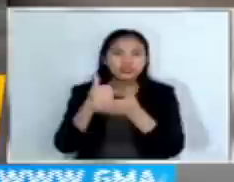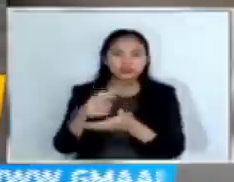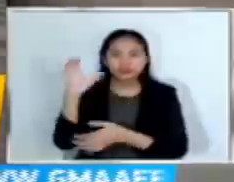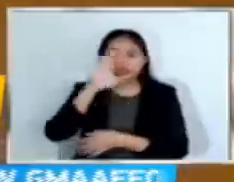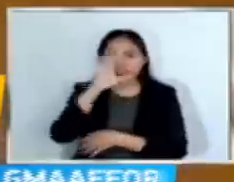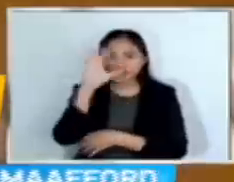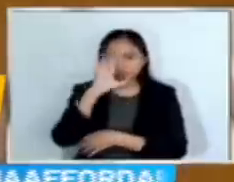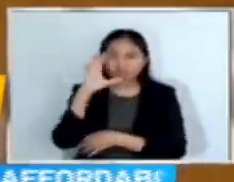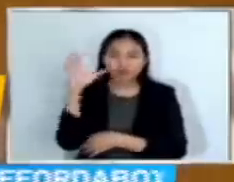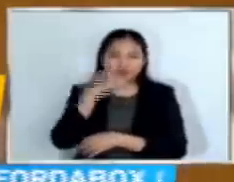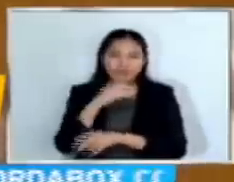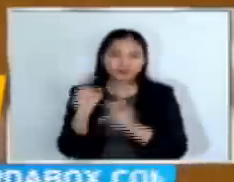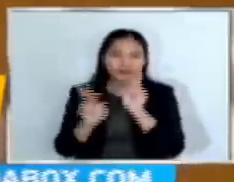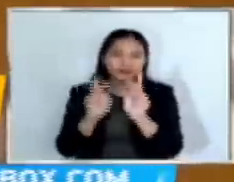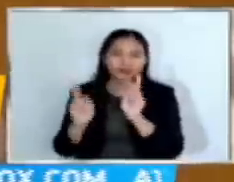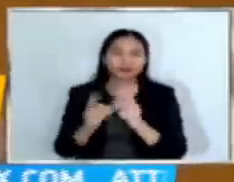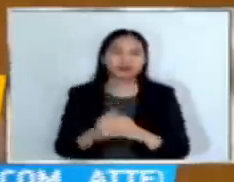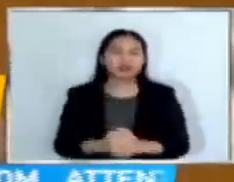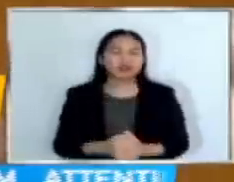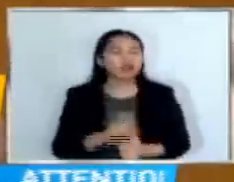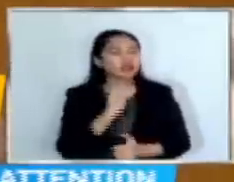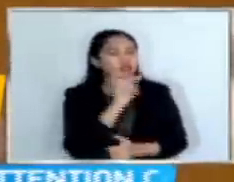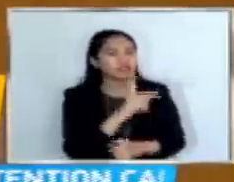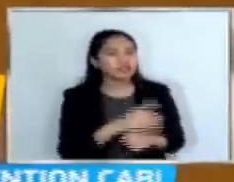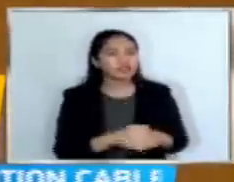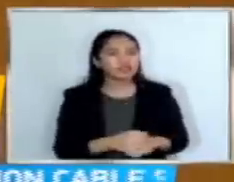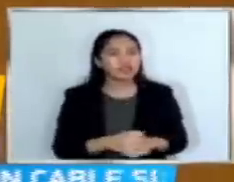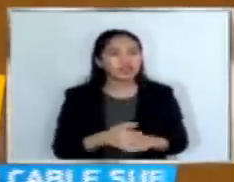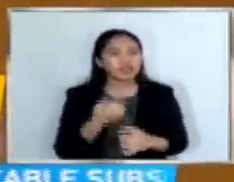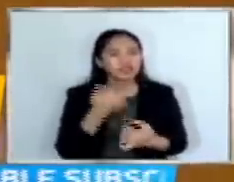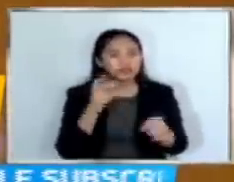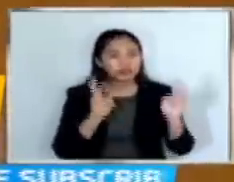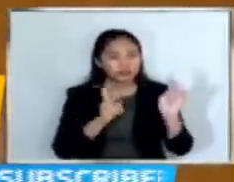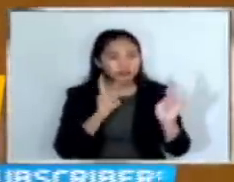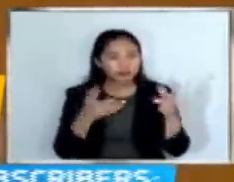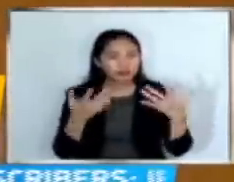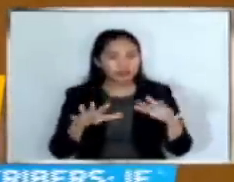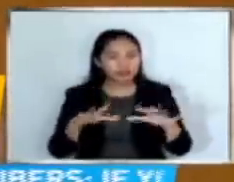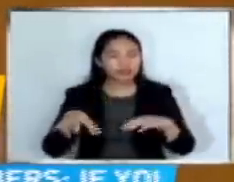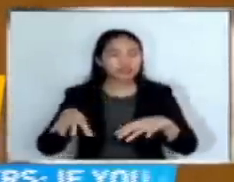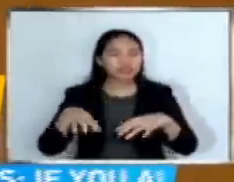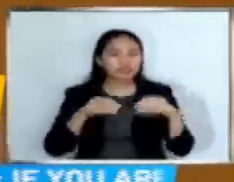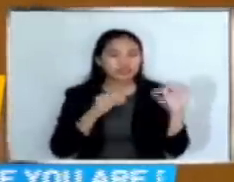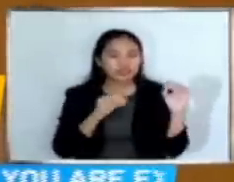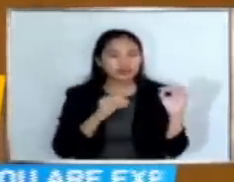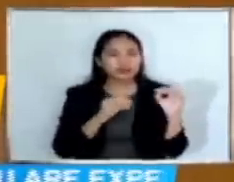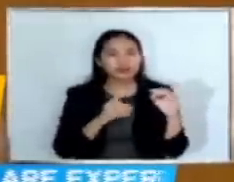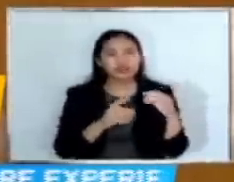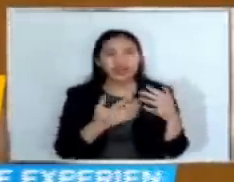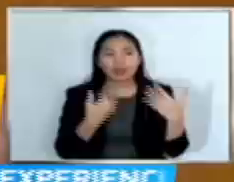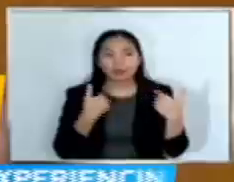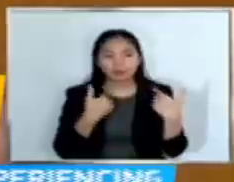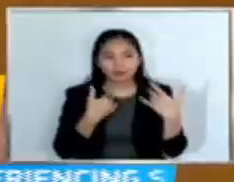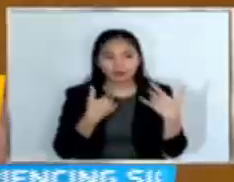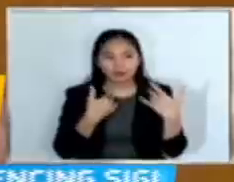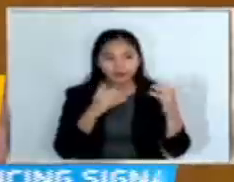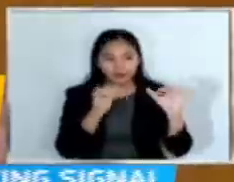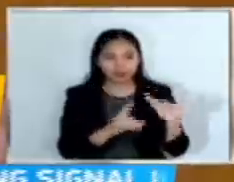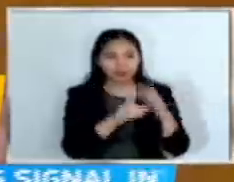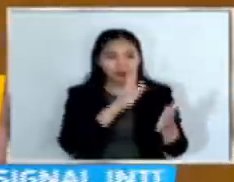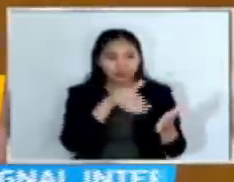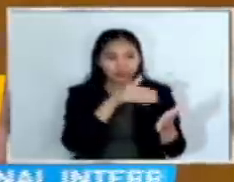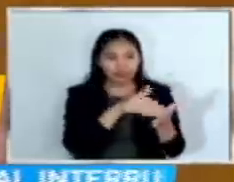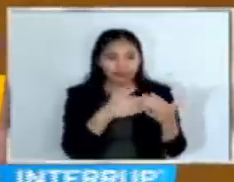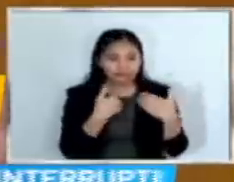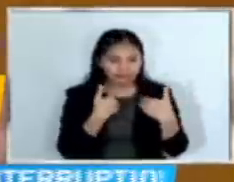mga nailikas, no, dahil po sa malakas na ulan at pagbaha, may mga nananatili pa rin po ba sa mga evacuation center? Meron pa